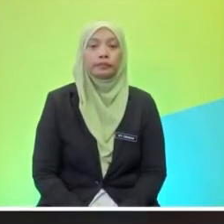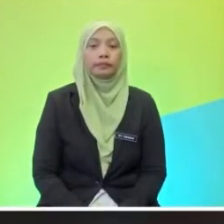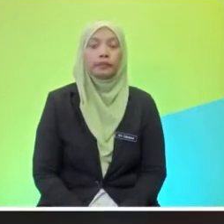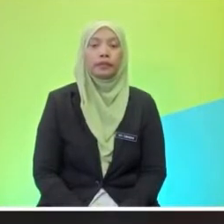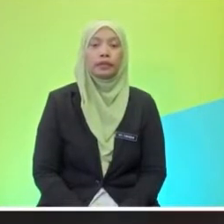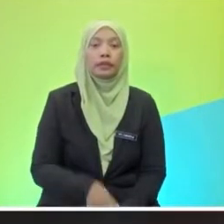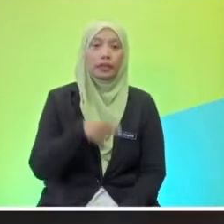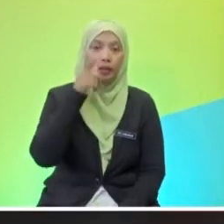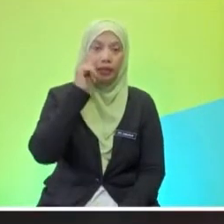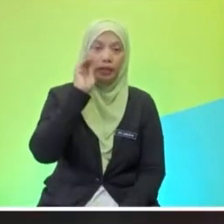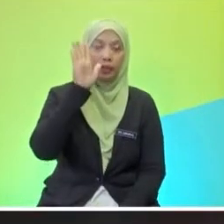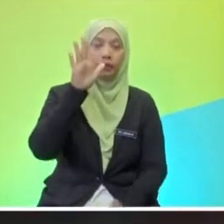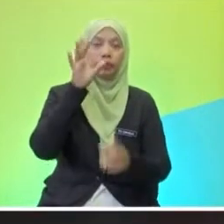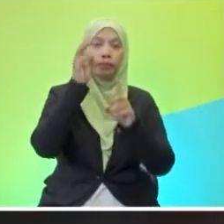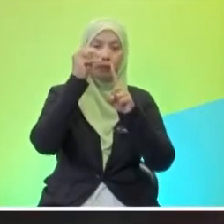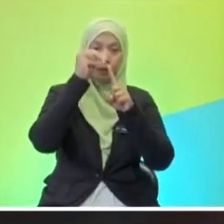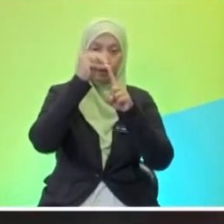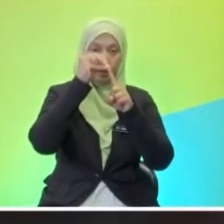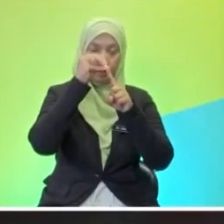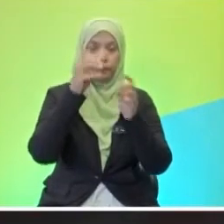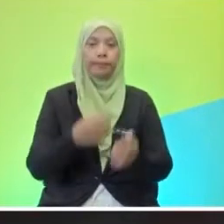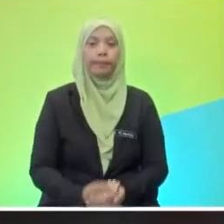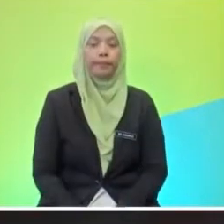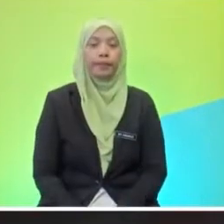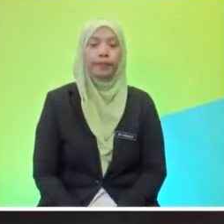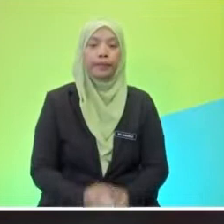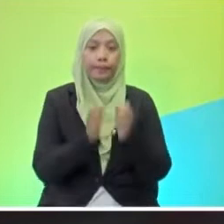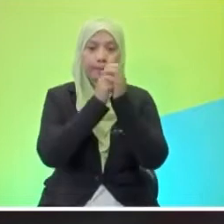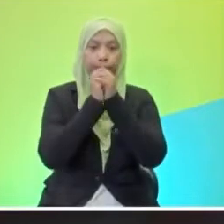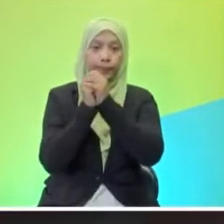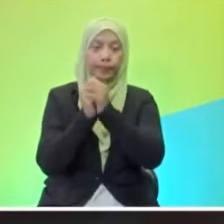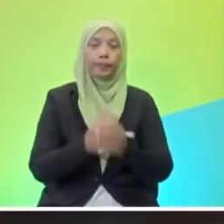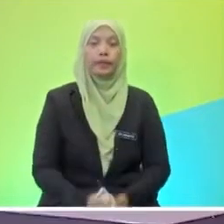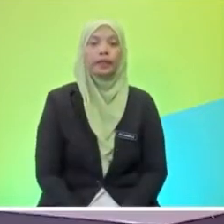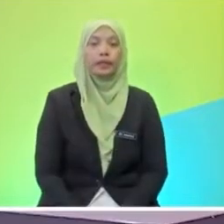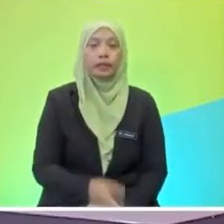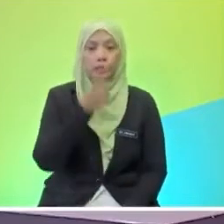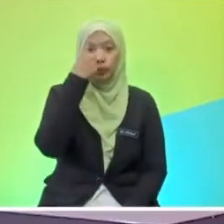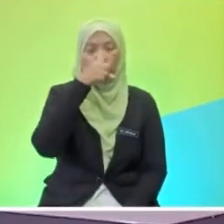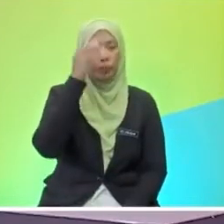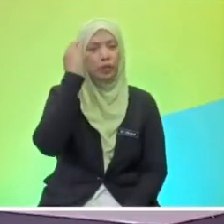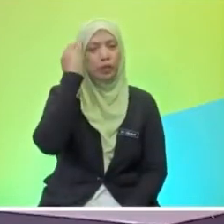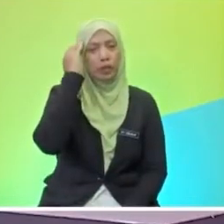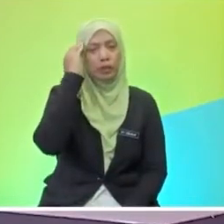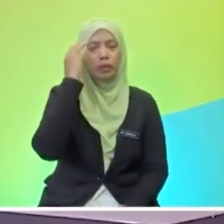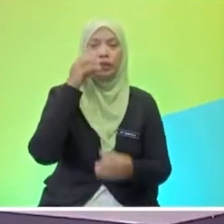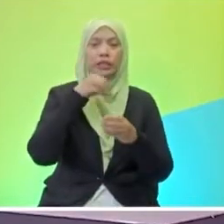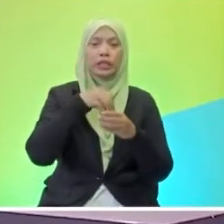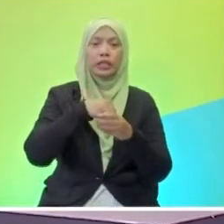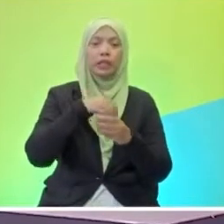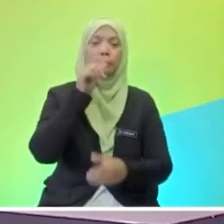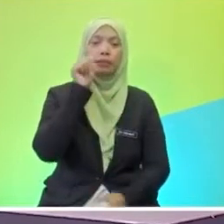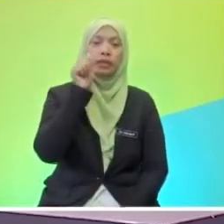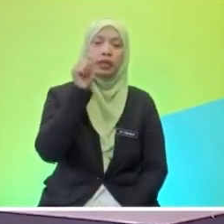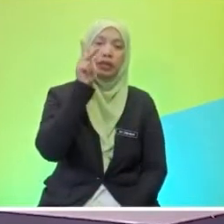untuk saya oke untuk pengetahuan dalam asas